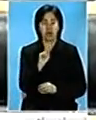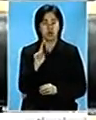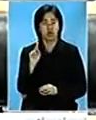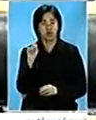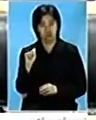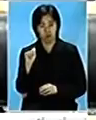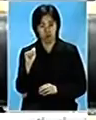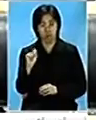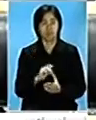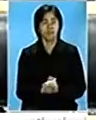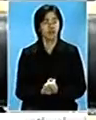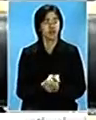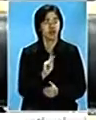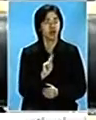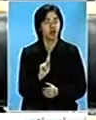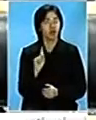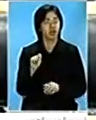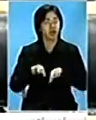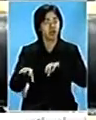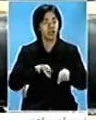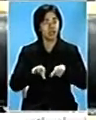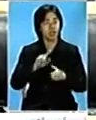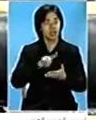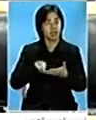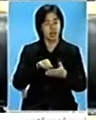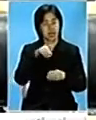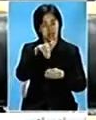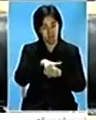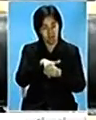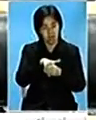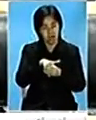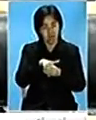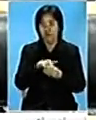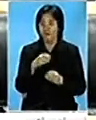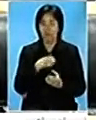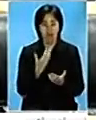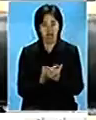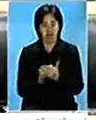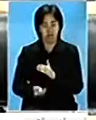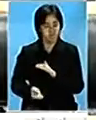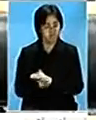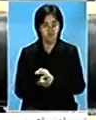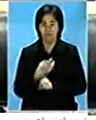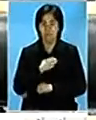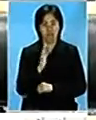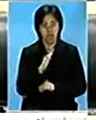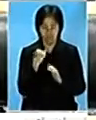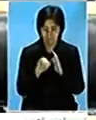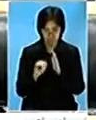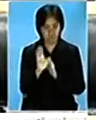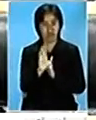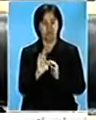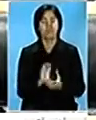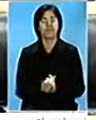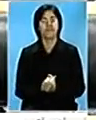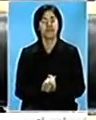เนี่ยจัดการเลือกตั้งเนี่ยเพื่อไม่ให้มีการทุจริตการเลือกตั้งนะคะแล้วก็